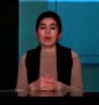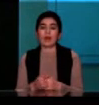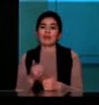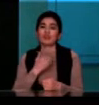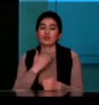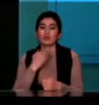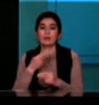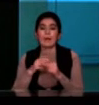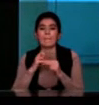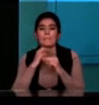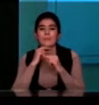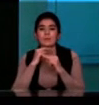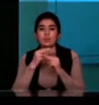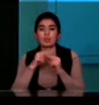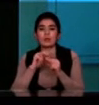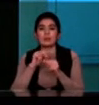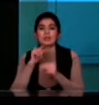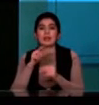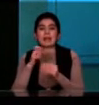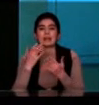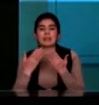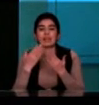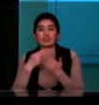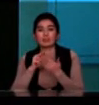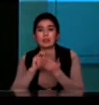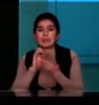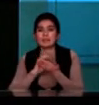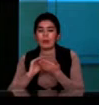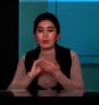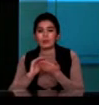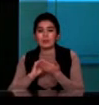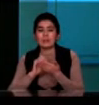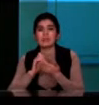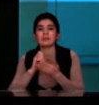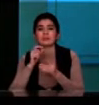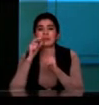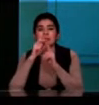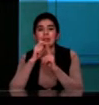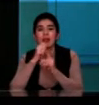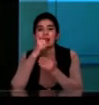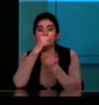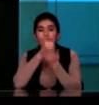Хочу обратить ваше внимание на то, что если мы записываем заглавными буквами